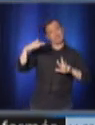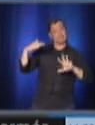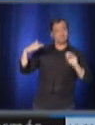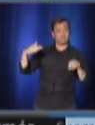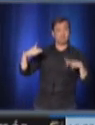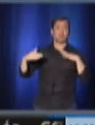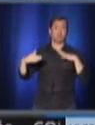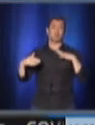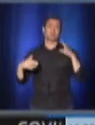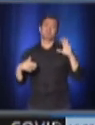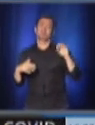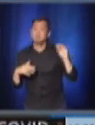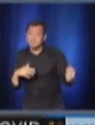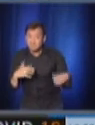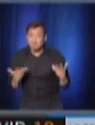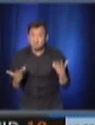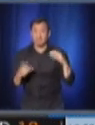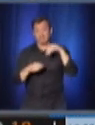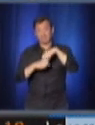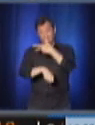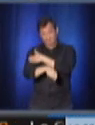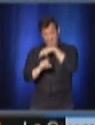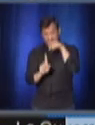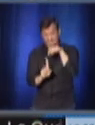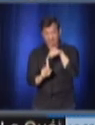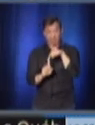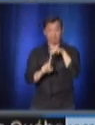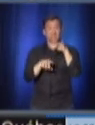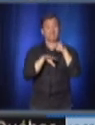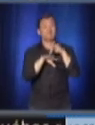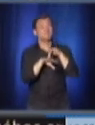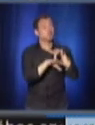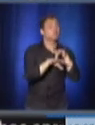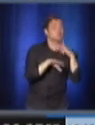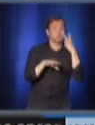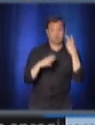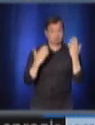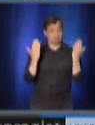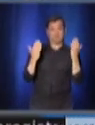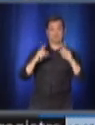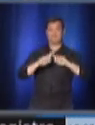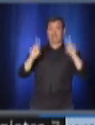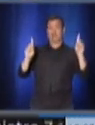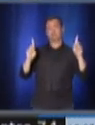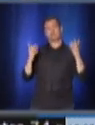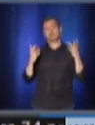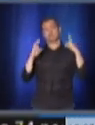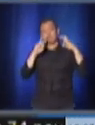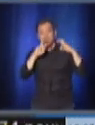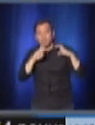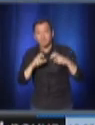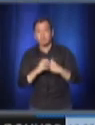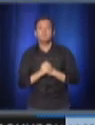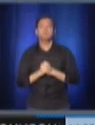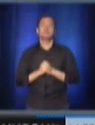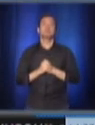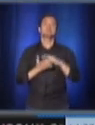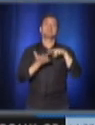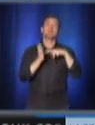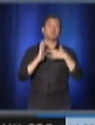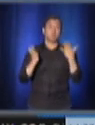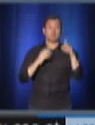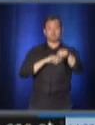dans le vaccin n'était pas contenue dans celle qui circulait. Donc, c'est très important qu'on garde nos énergies pour le mettre là. C'est-à-dire qu'on va changer. Un, les pharmaciens